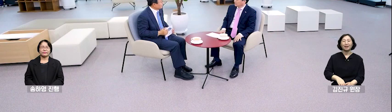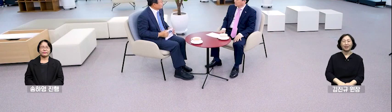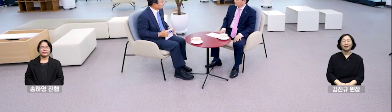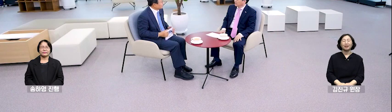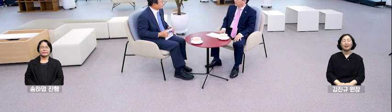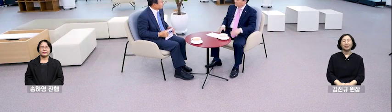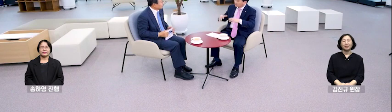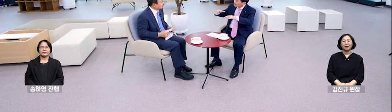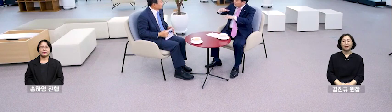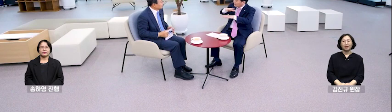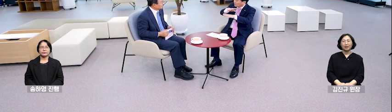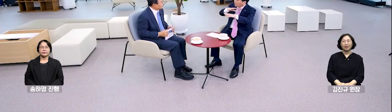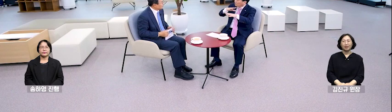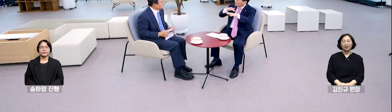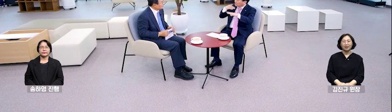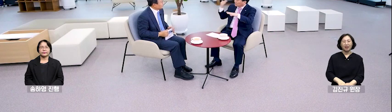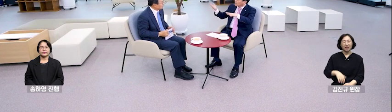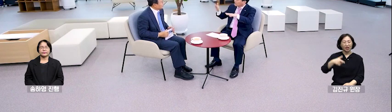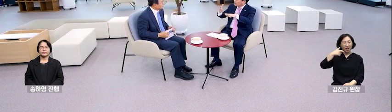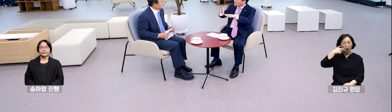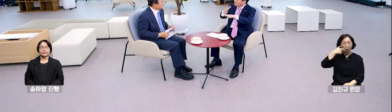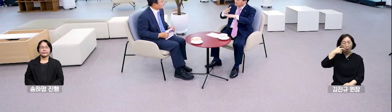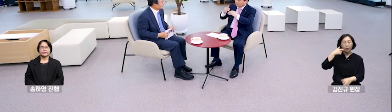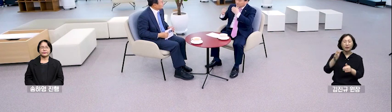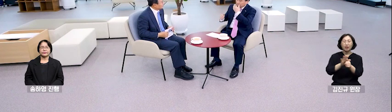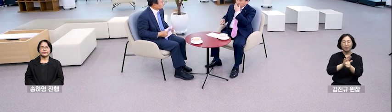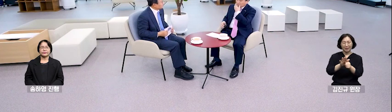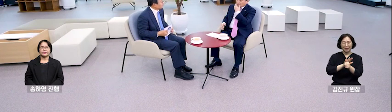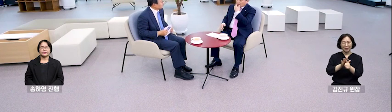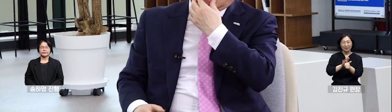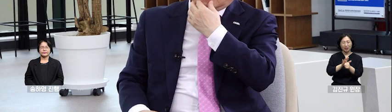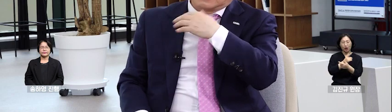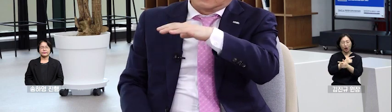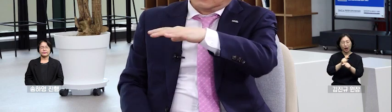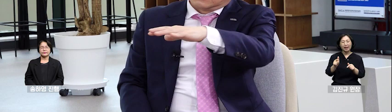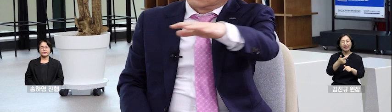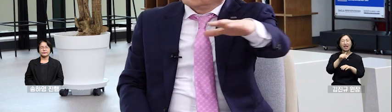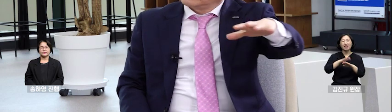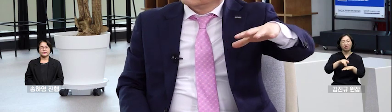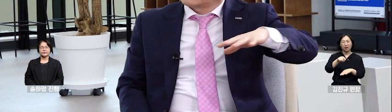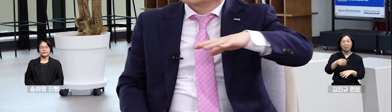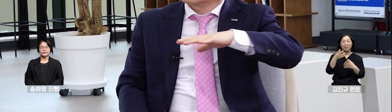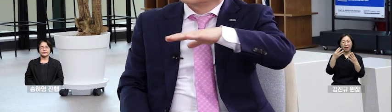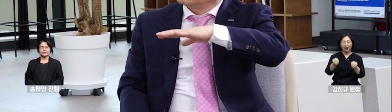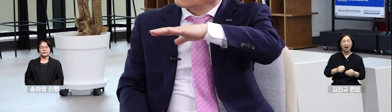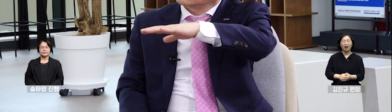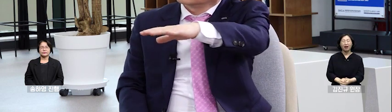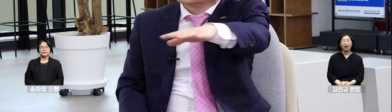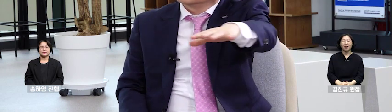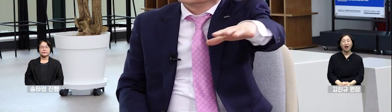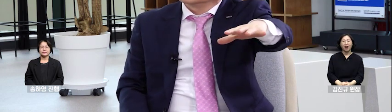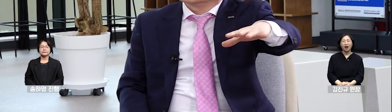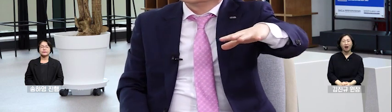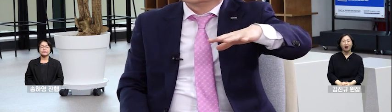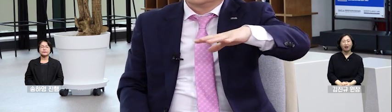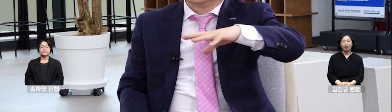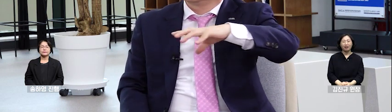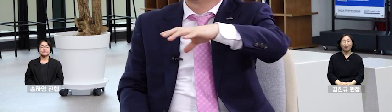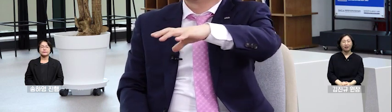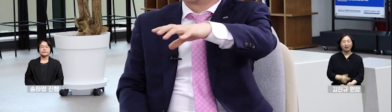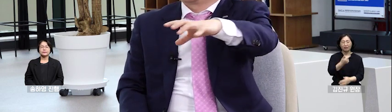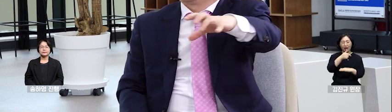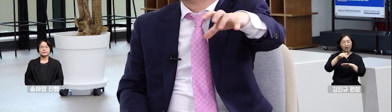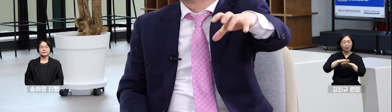들었습니다 예 전화 콜롬 서비스 안다 들어요 그 그런 면에서 대중이 존나 림 으